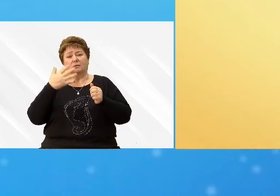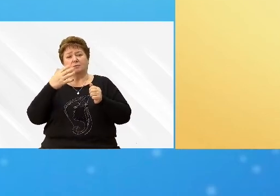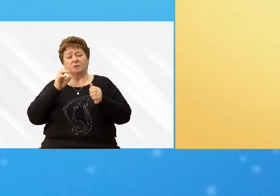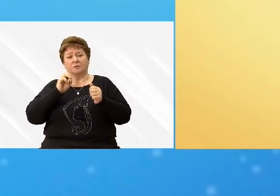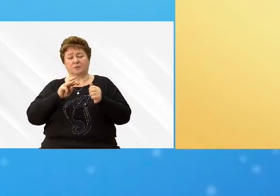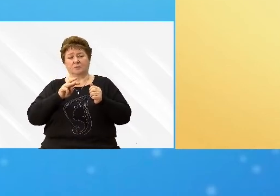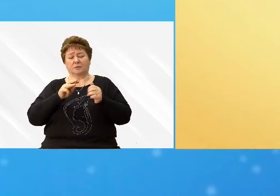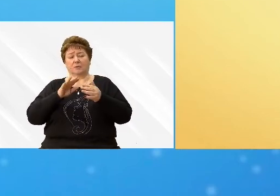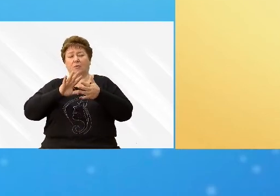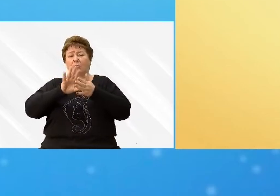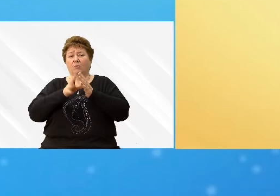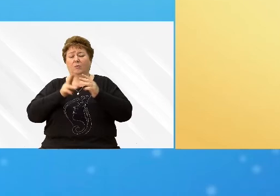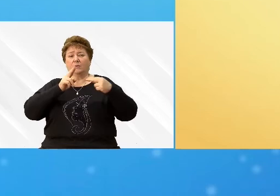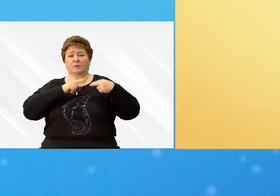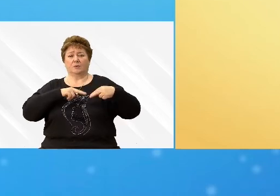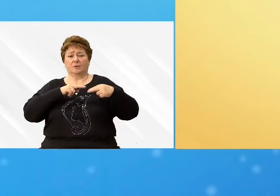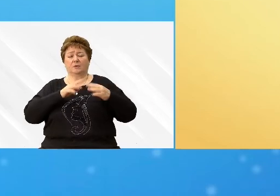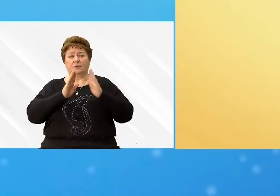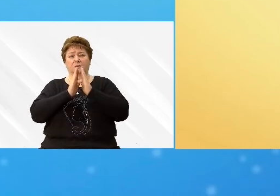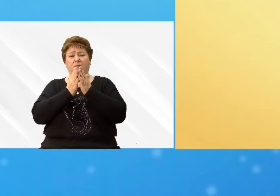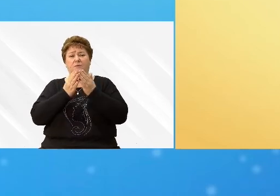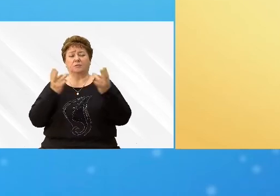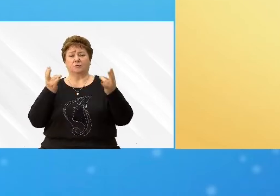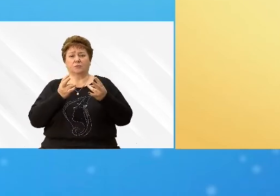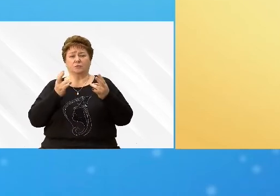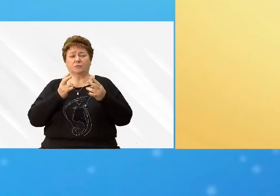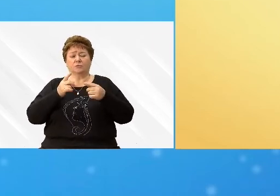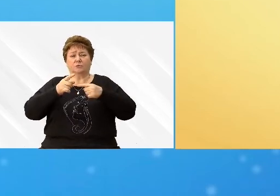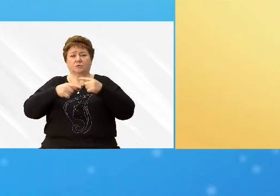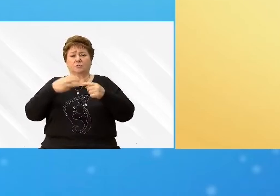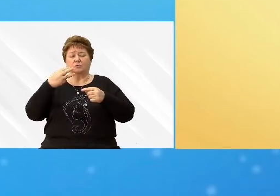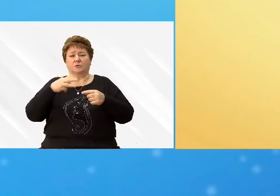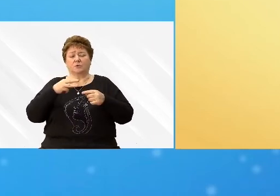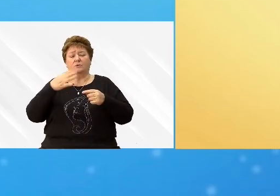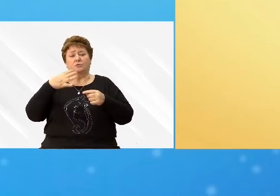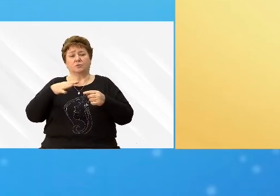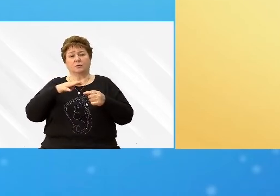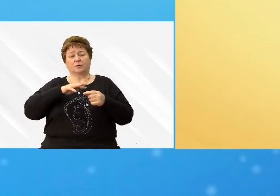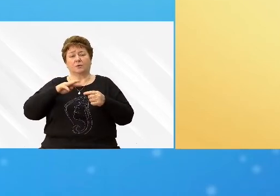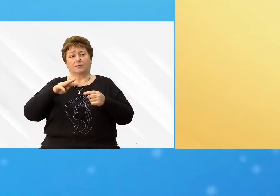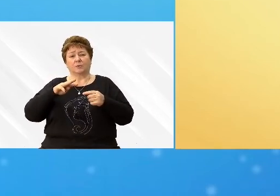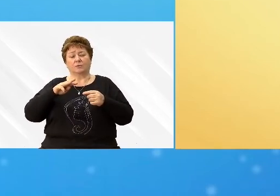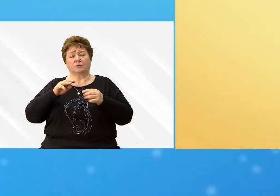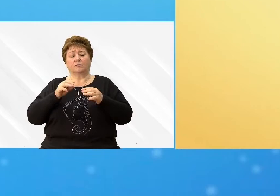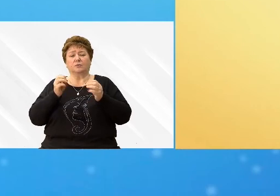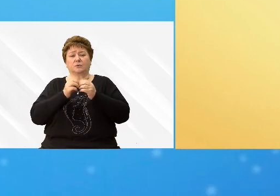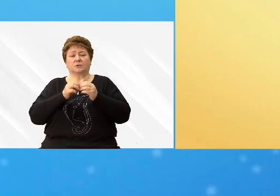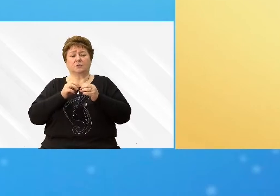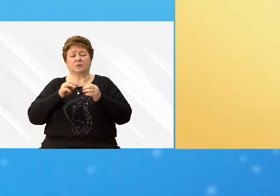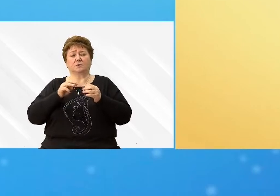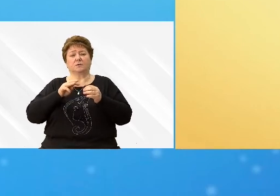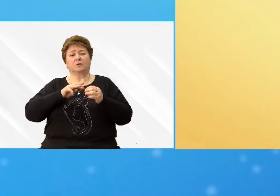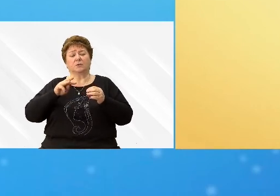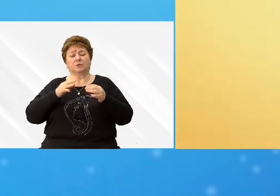при длительной работой с книгой нужно через тридцать-сорок минут устраивать 10-минутные